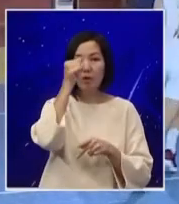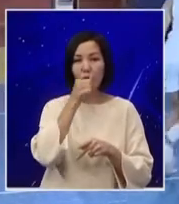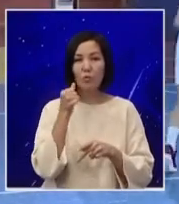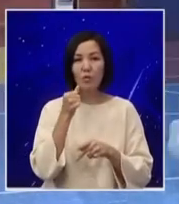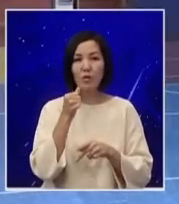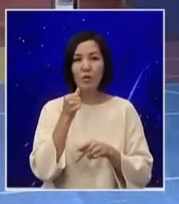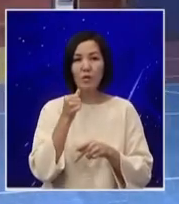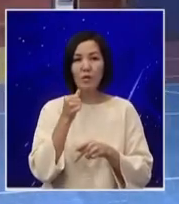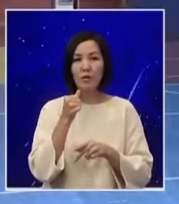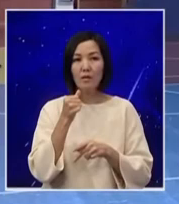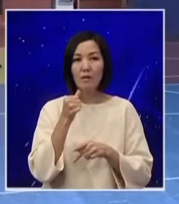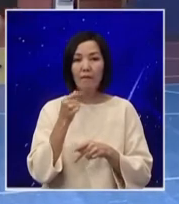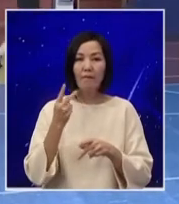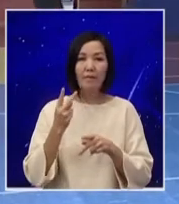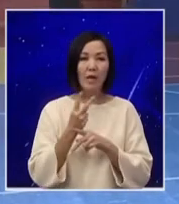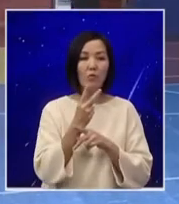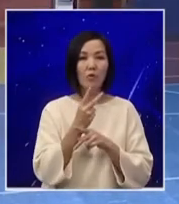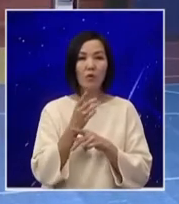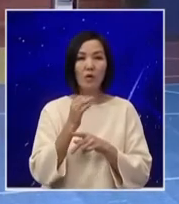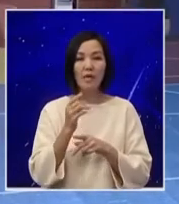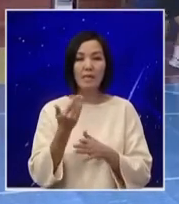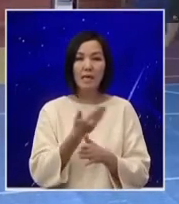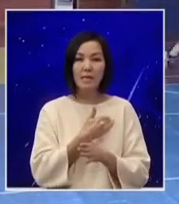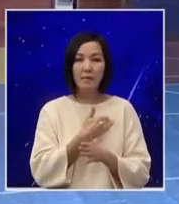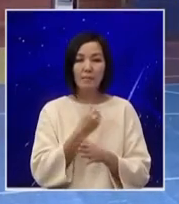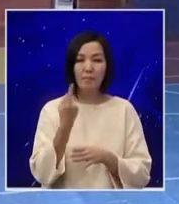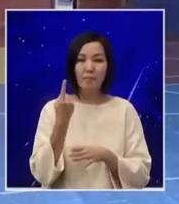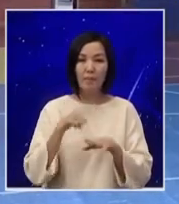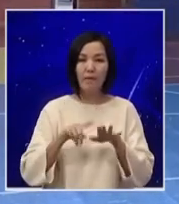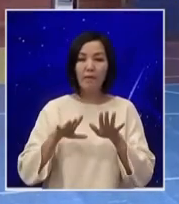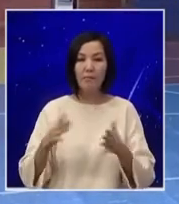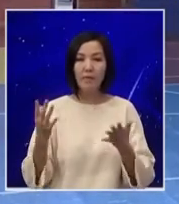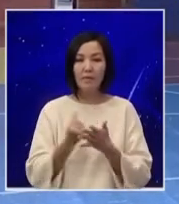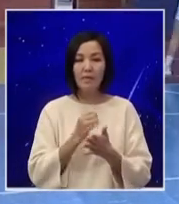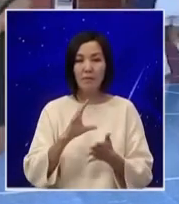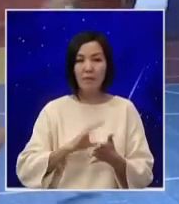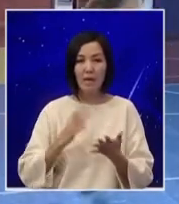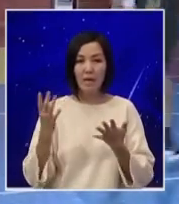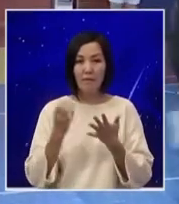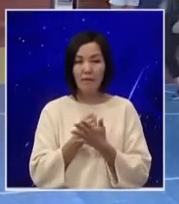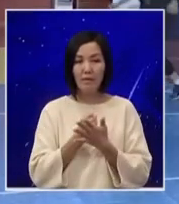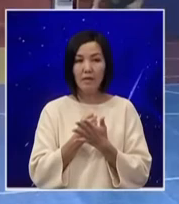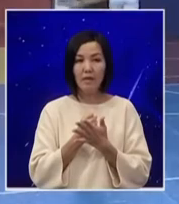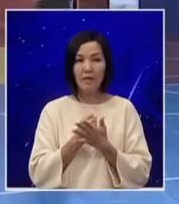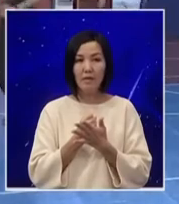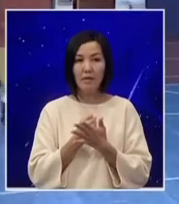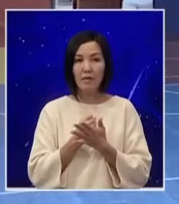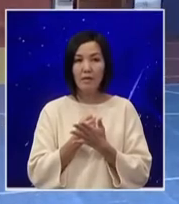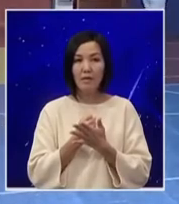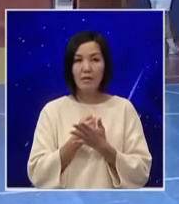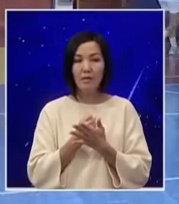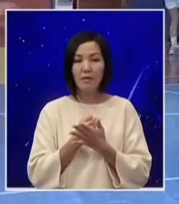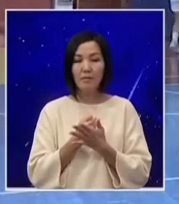очередной раз также мы планируем провести с пары чемпионатов казахстана медали какой ценности уже